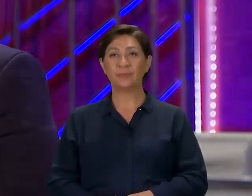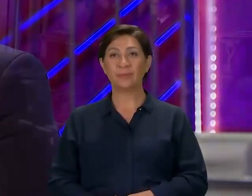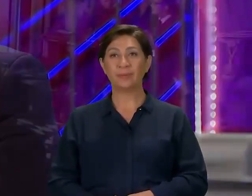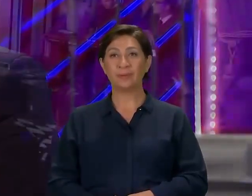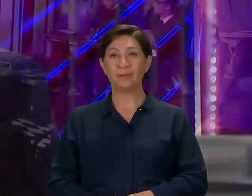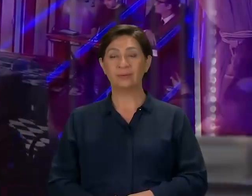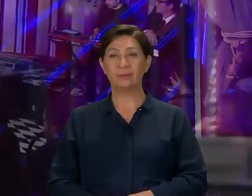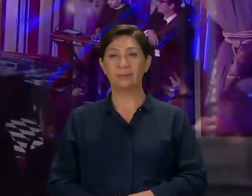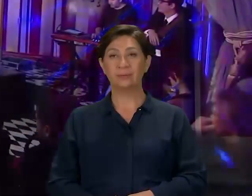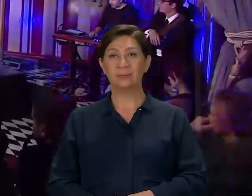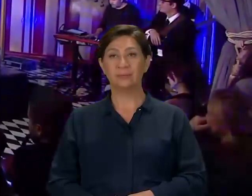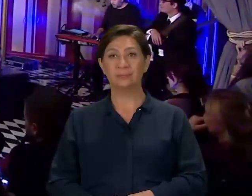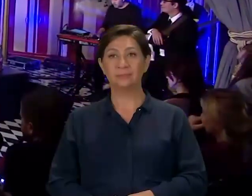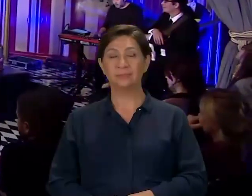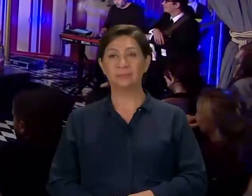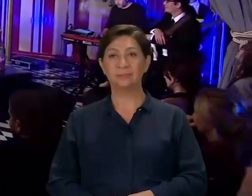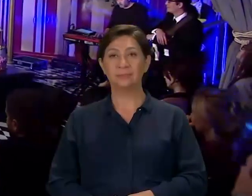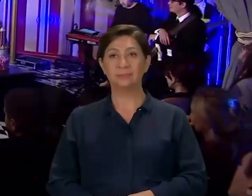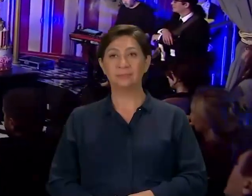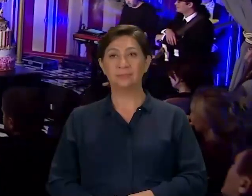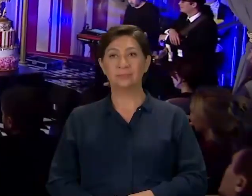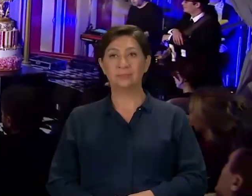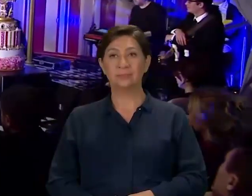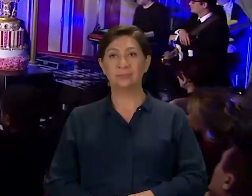qu'elle met son corps à jour,